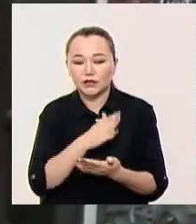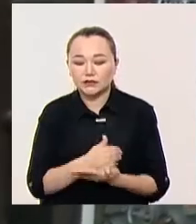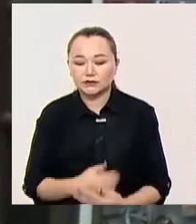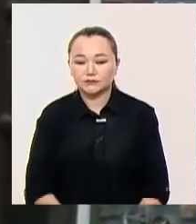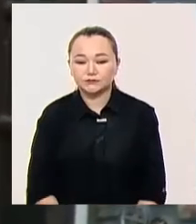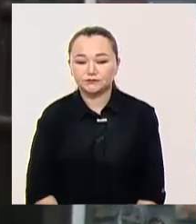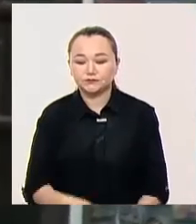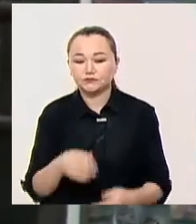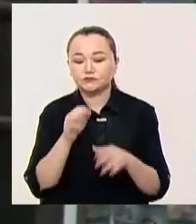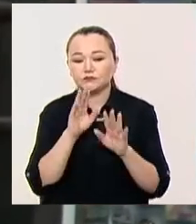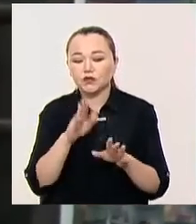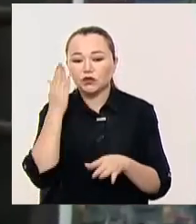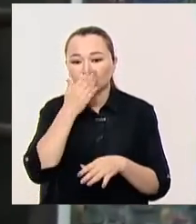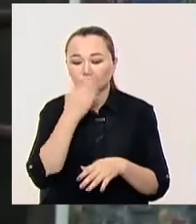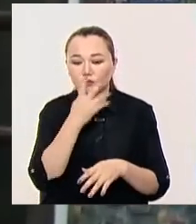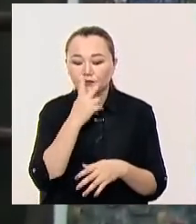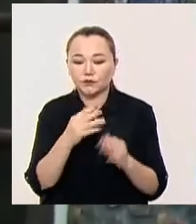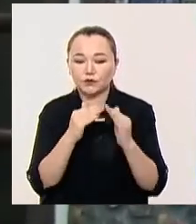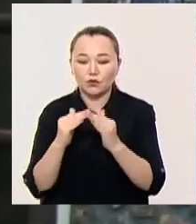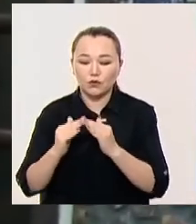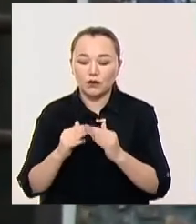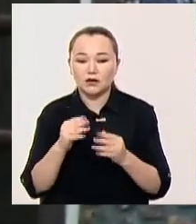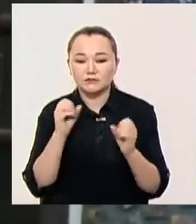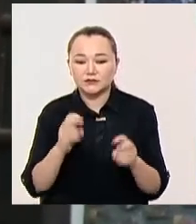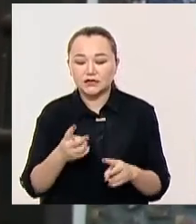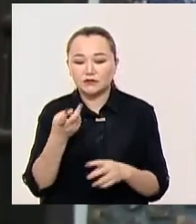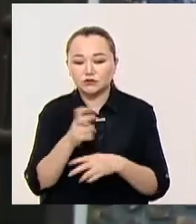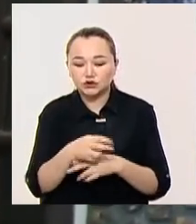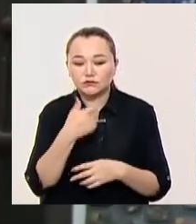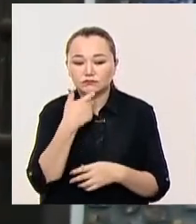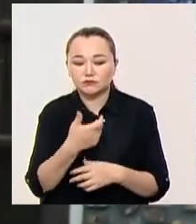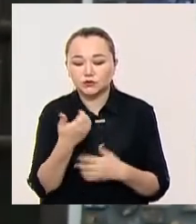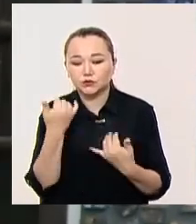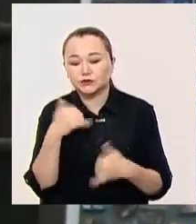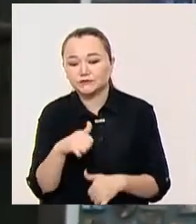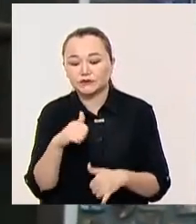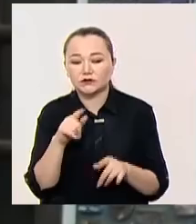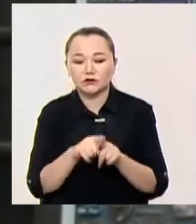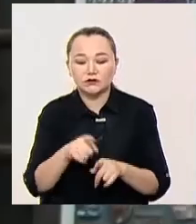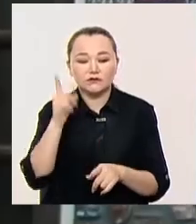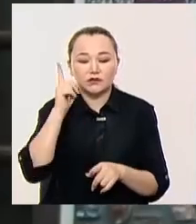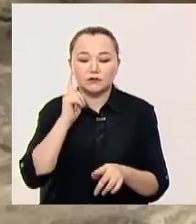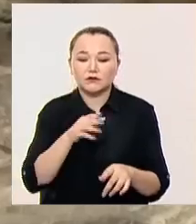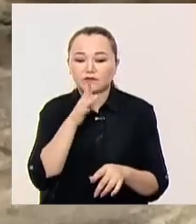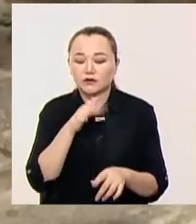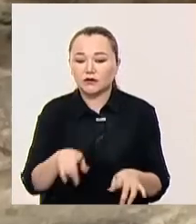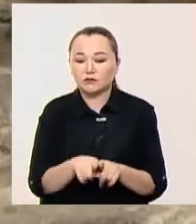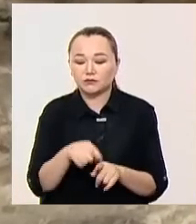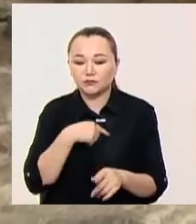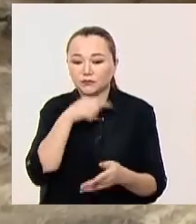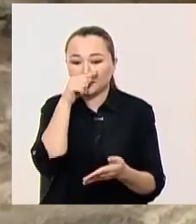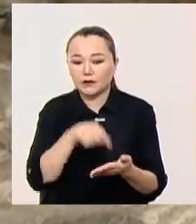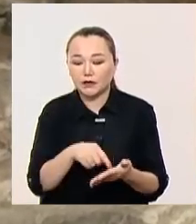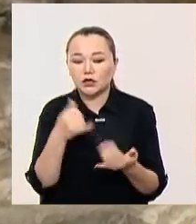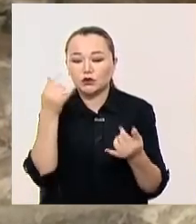Bizleri tek kinodan көретін үйлерді көруге арнайы келдім. Таңданысымда шек жоқ. Құдды сол заманда жүрген деймін. Түркия